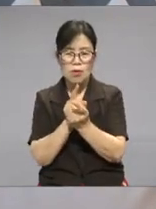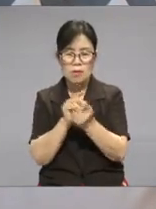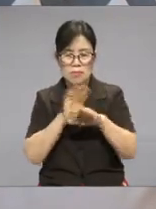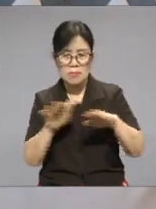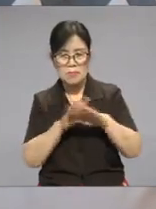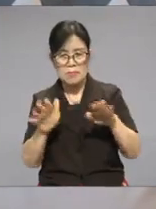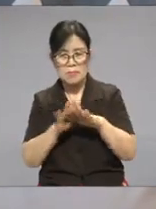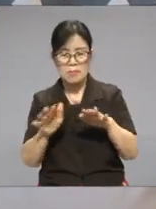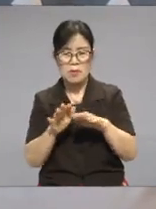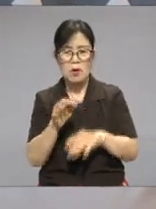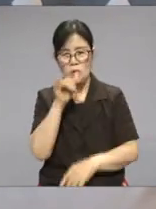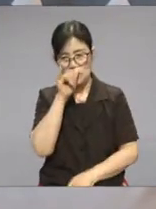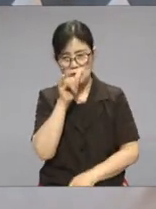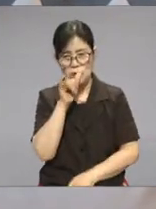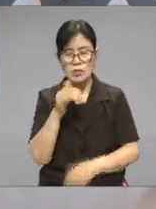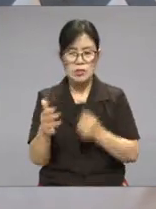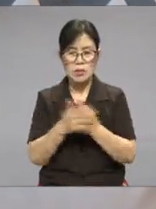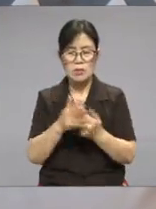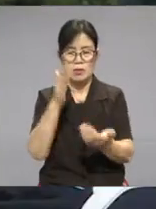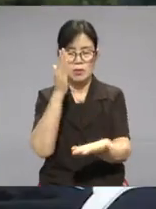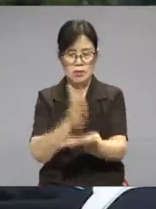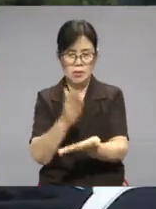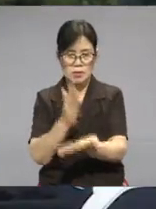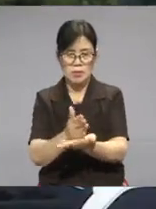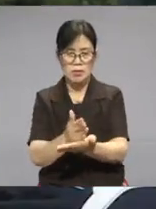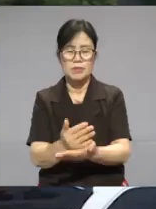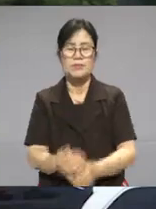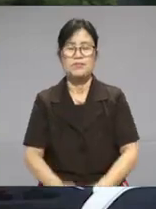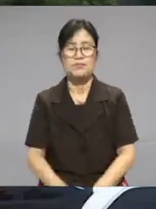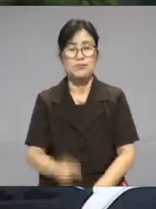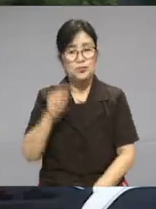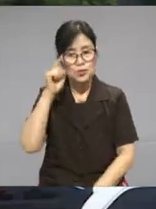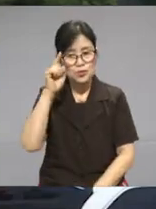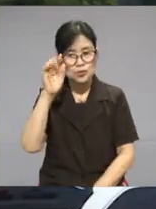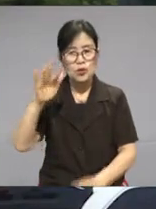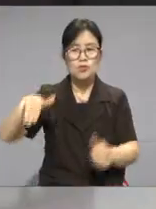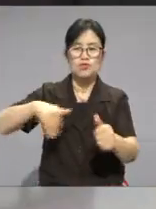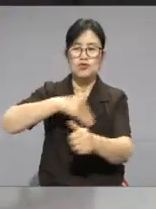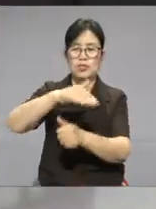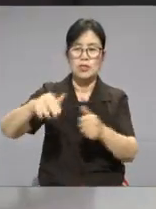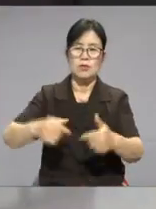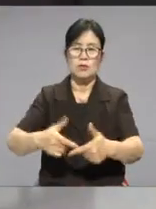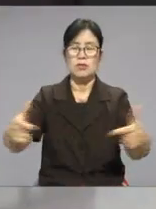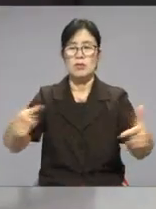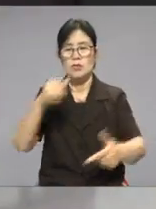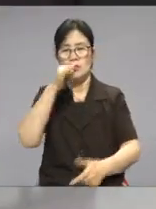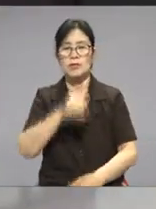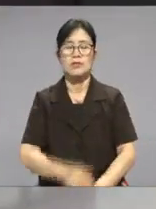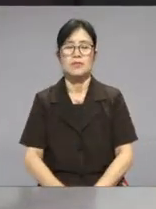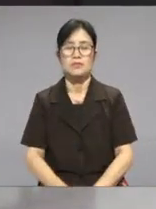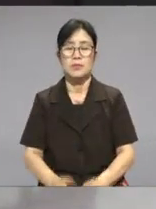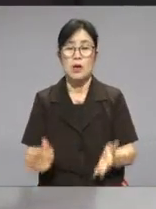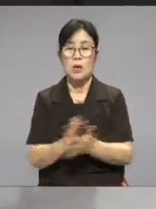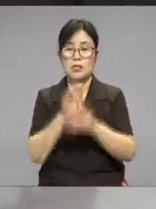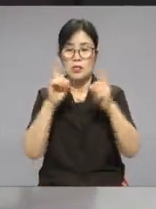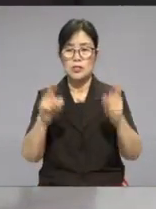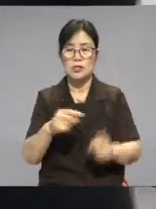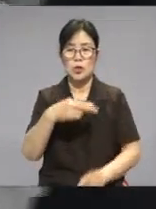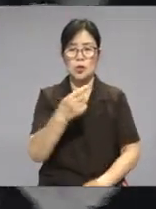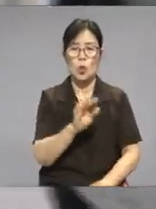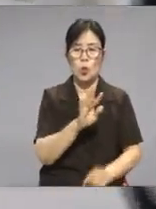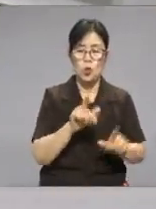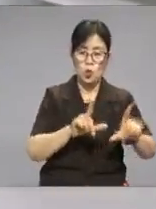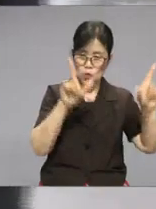해서 그런 부분들 못하게 하기 위해서. 추모 분위기는 확산하고 있습니다. 화성시는 동부